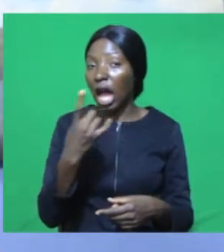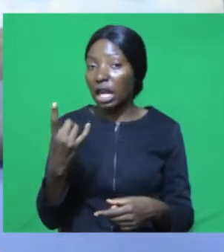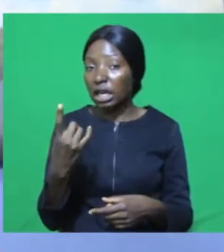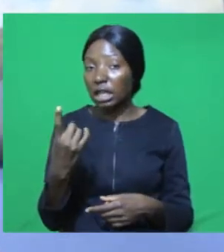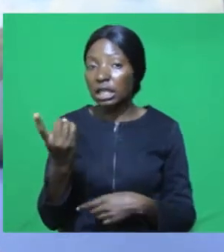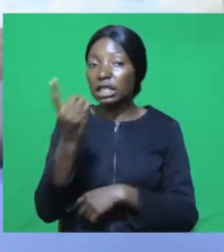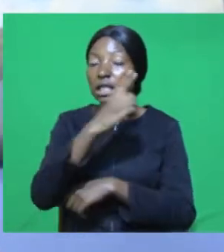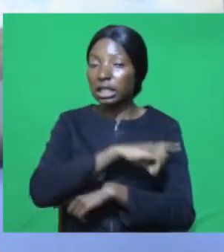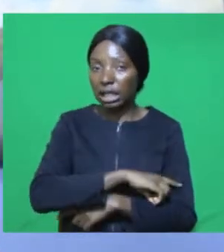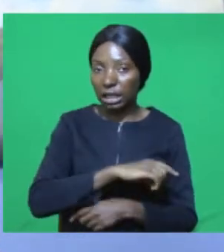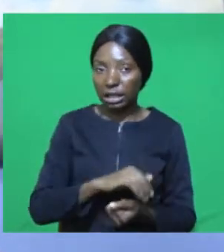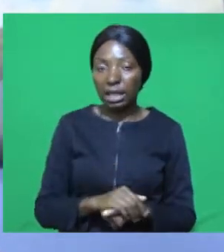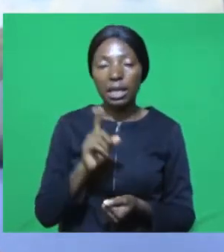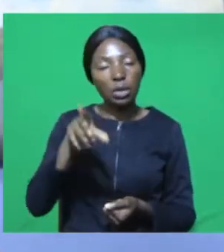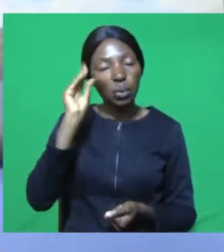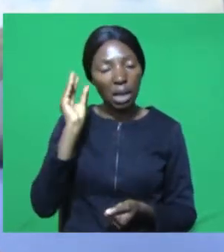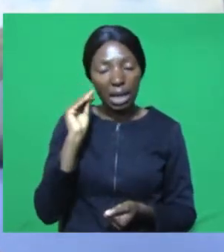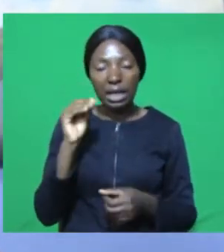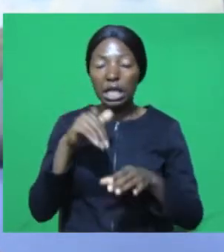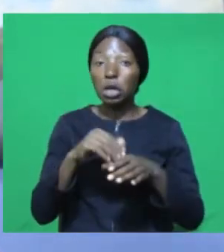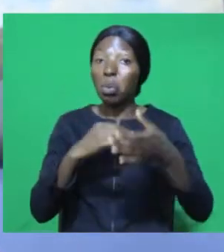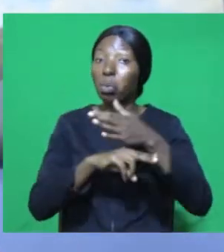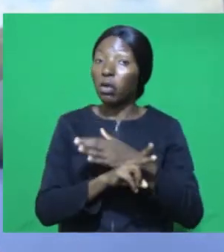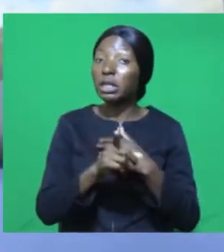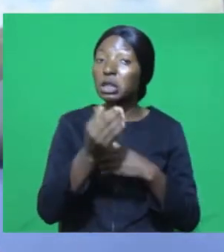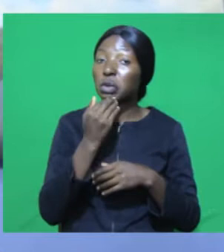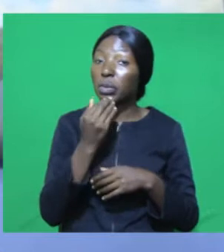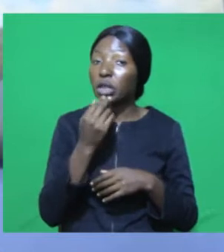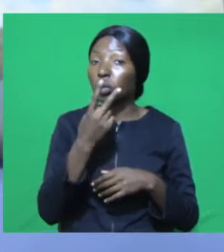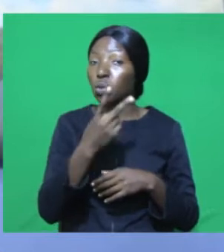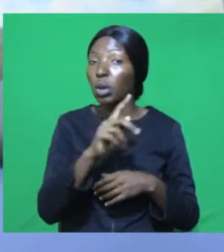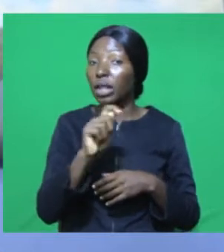2300 days Zataka zita utumuchu profita, zinodewa